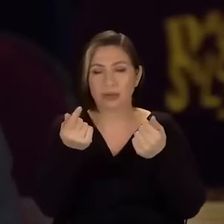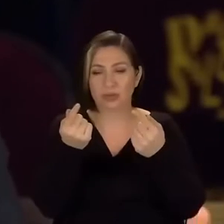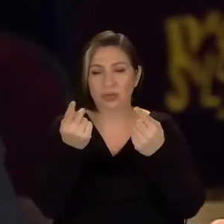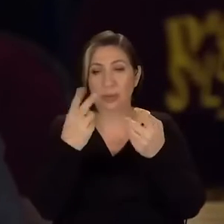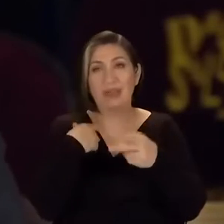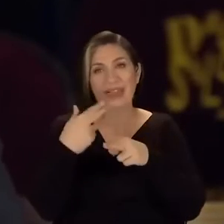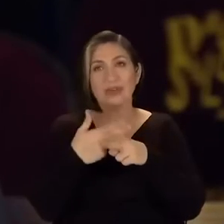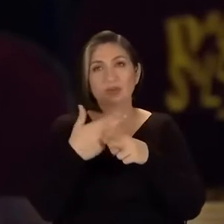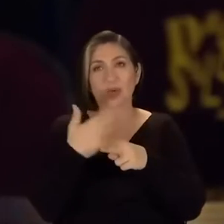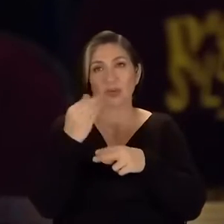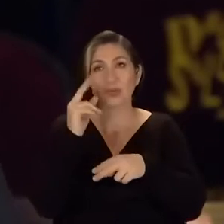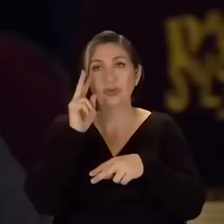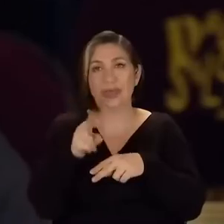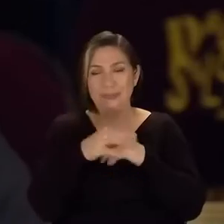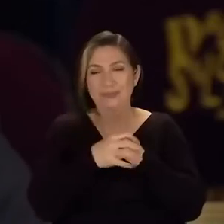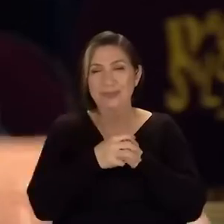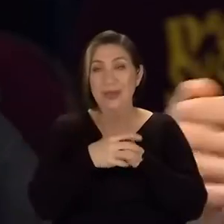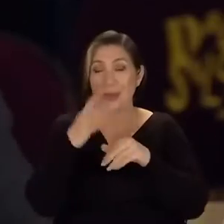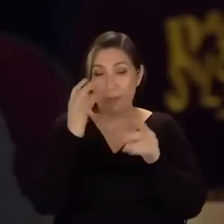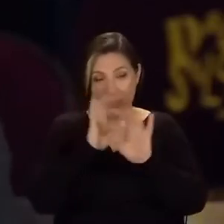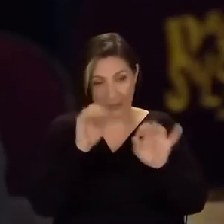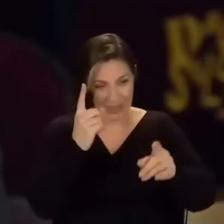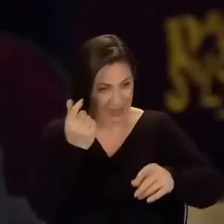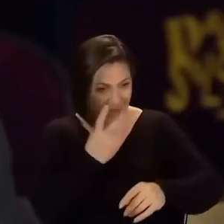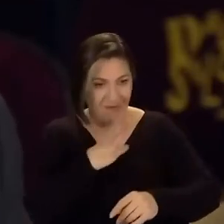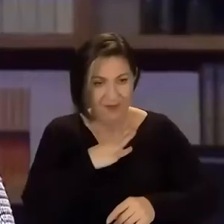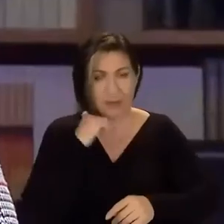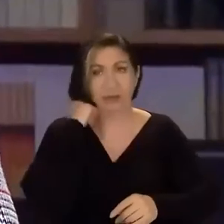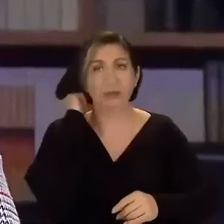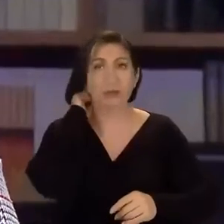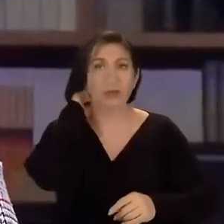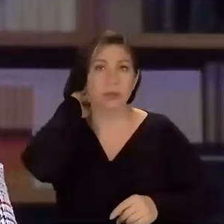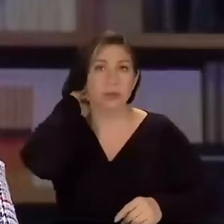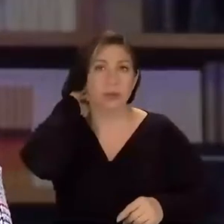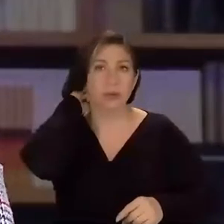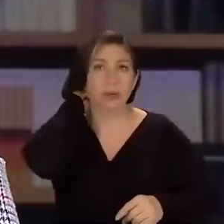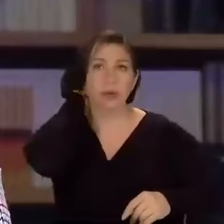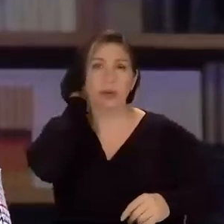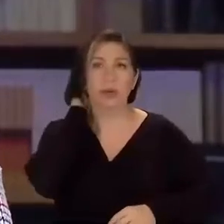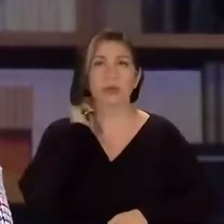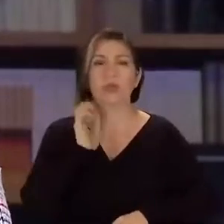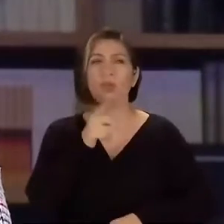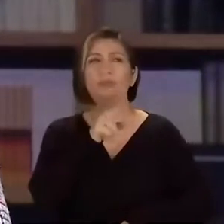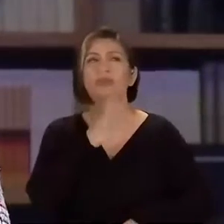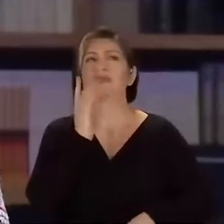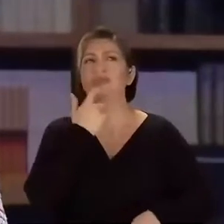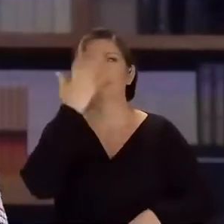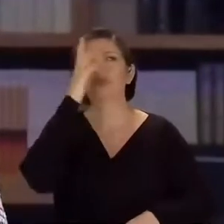de tecrübeli olduğum ortaya çıkıyor. Evet. Belirgin bir sayı paylaştırıyorsunuz. Sizin o kadar yaşınız yok ya, bir konken partilerinden geliyor gibi görüyorsunuz.